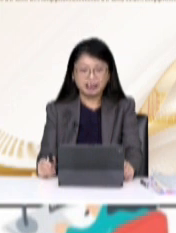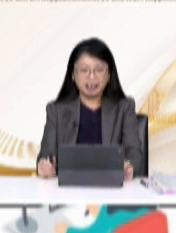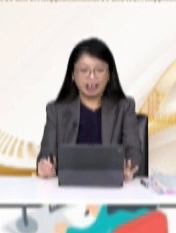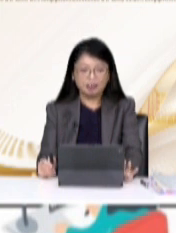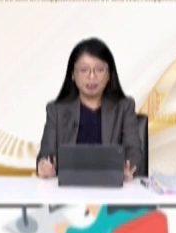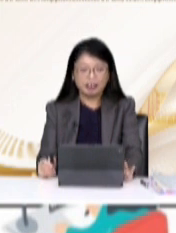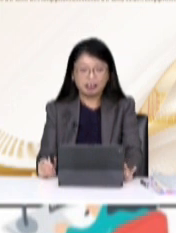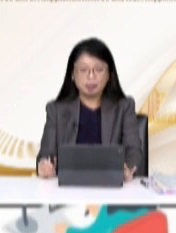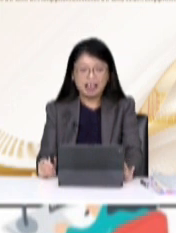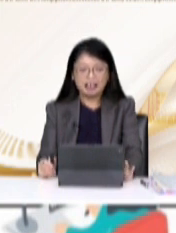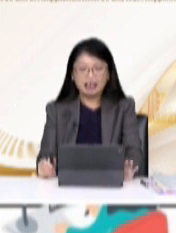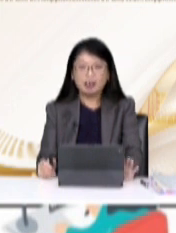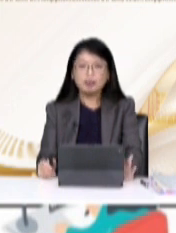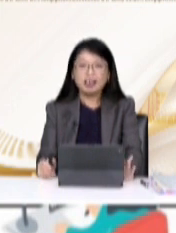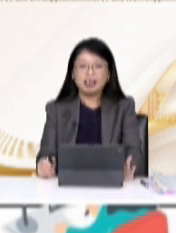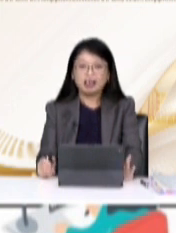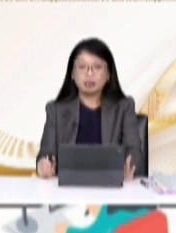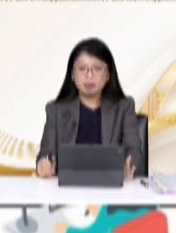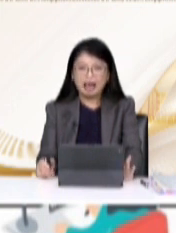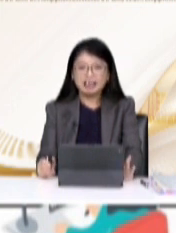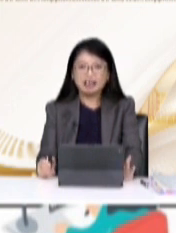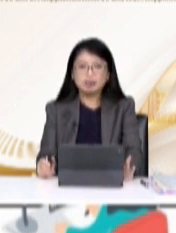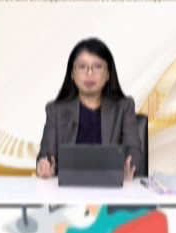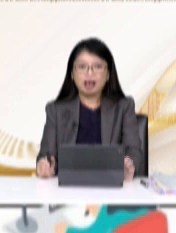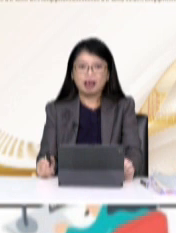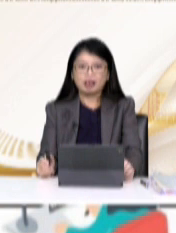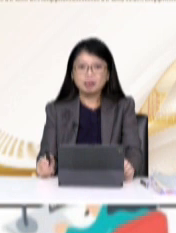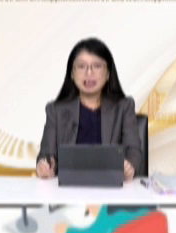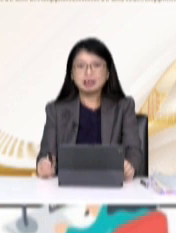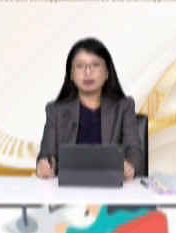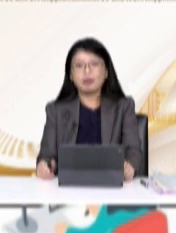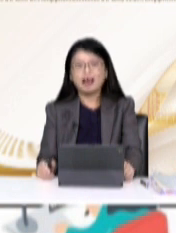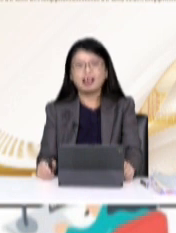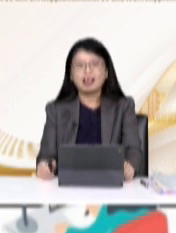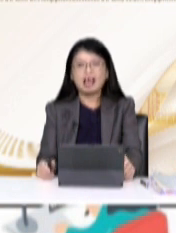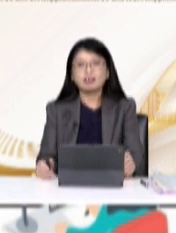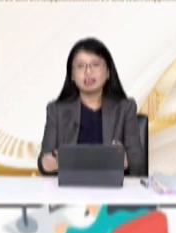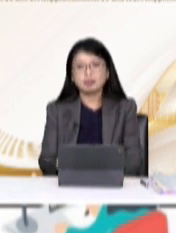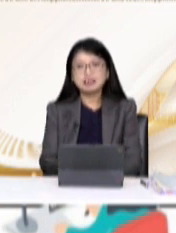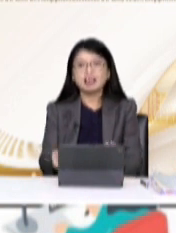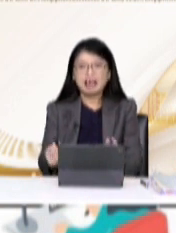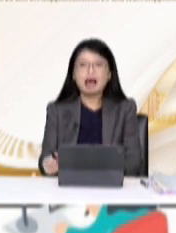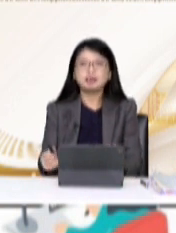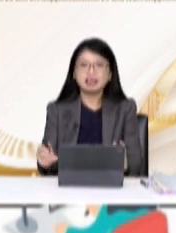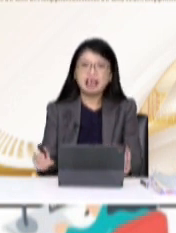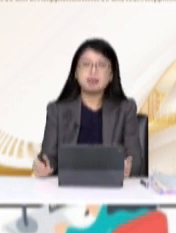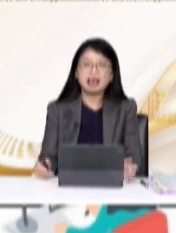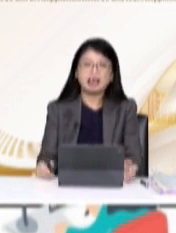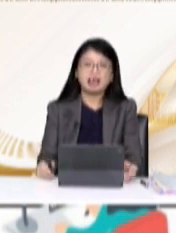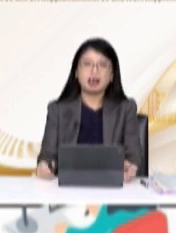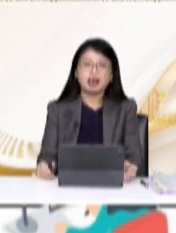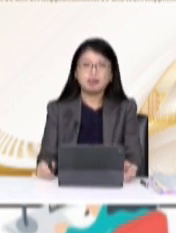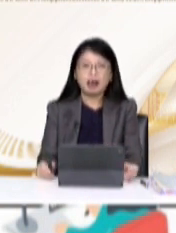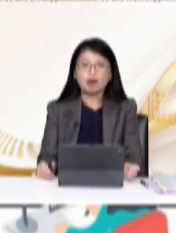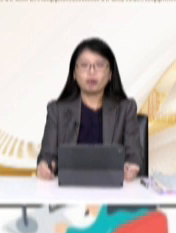วนนี้นะคะต่อมานะคะกฎหมายเนี่ยก็มีการกำหนดว่าแล้วถ้าเกิดพิจารณาไปแล้วเ